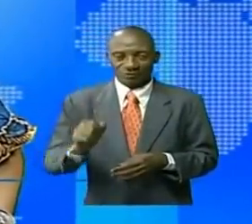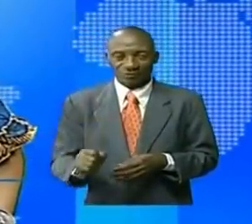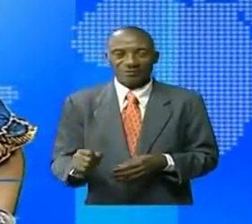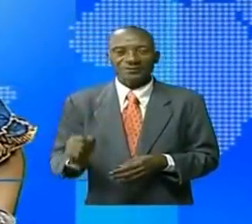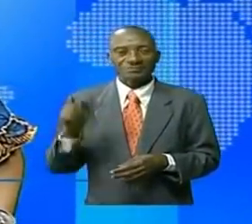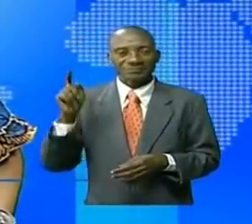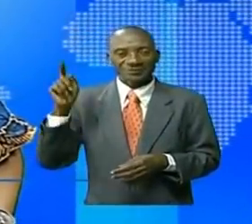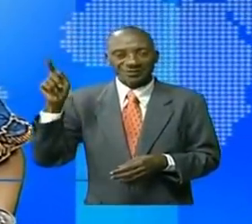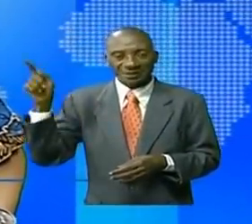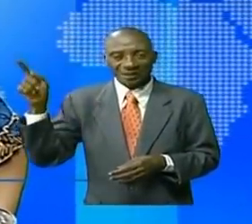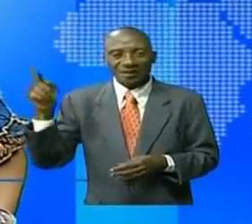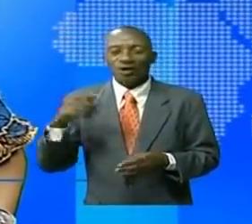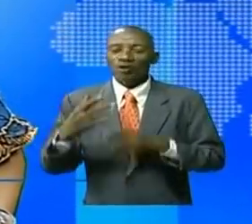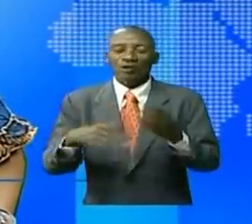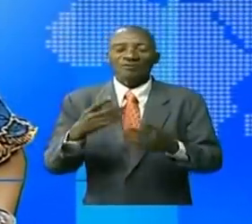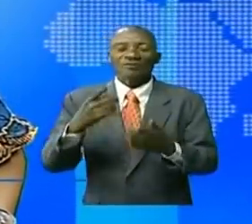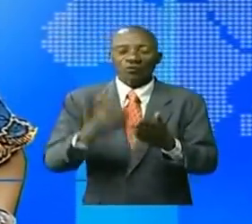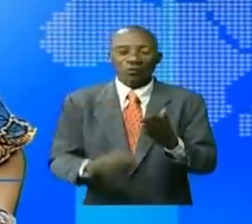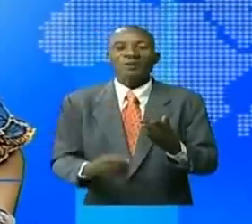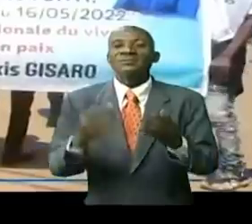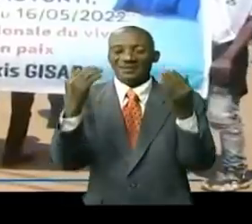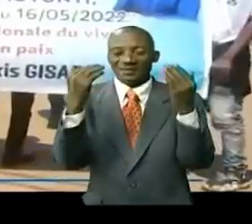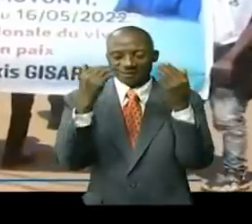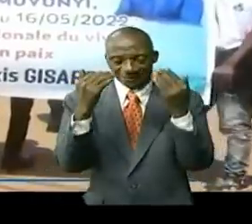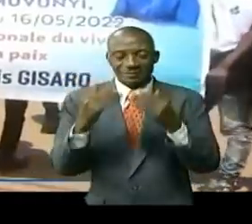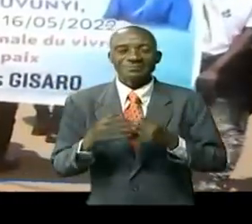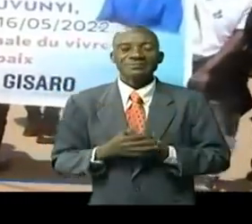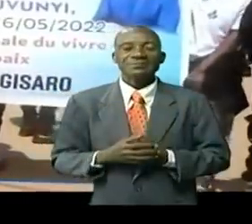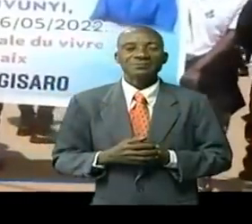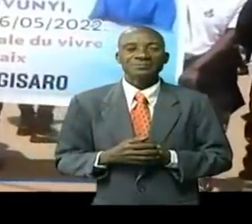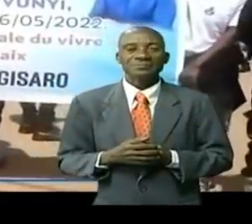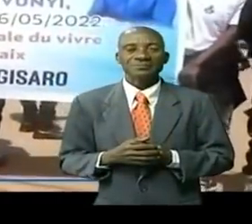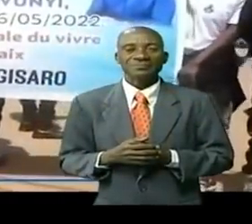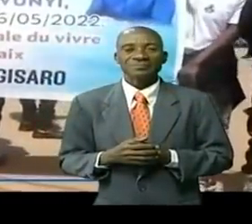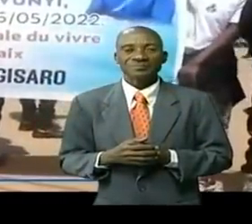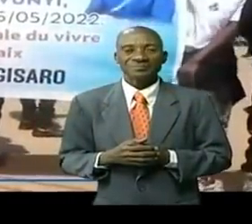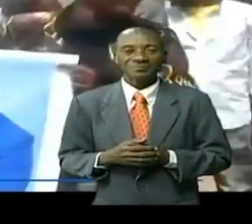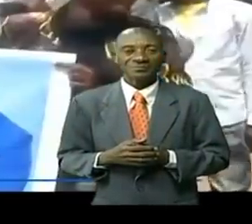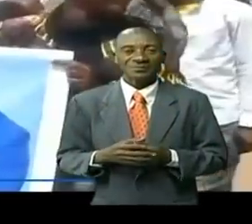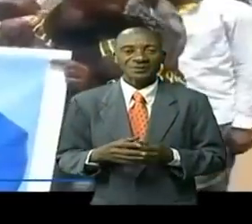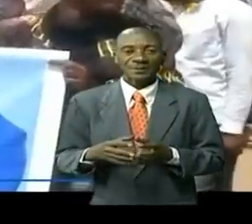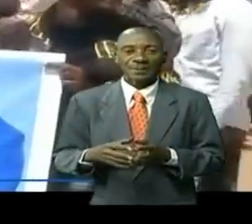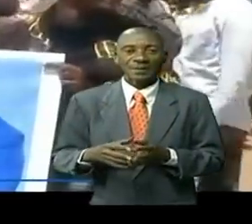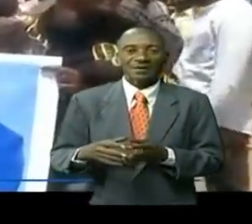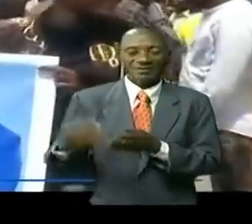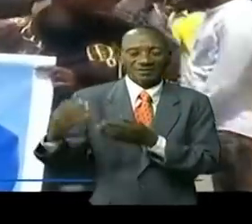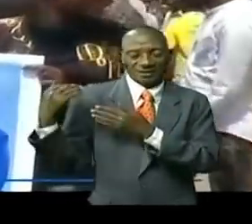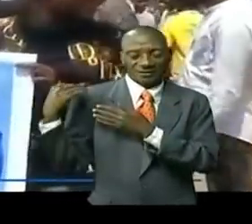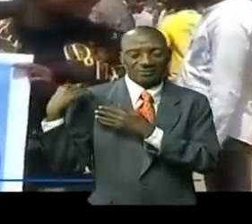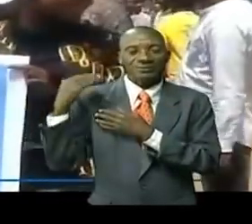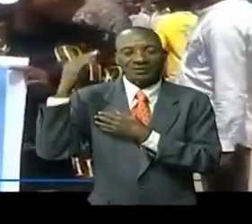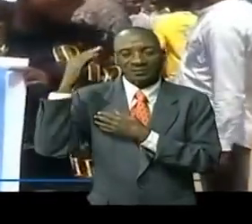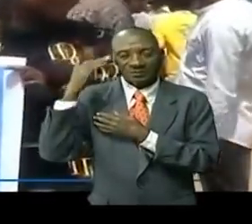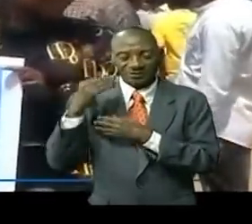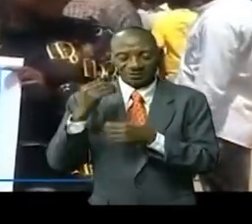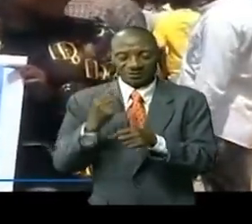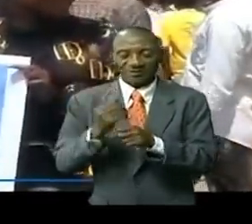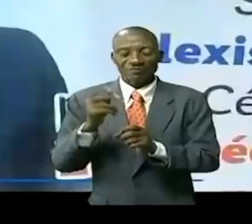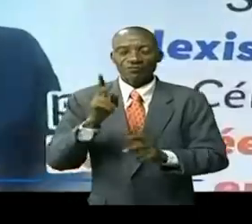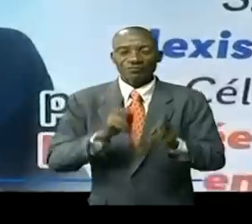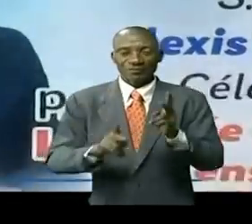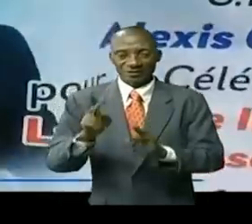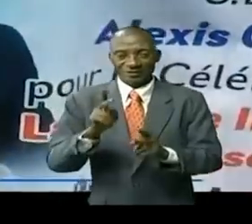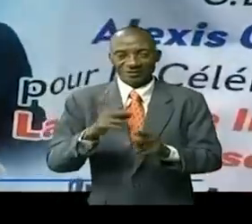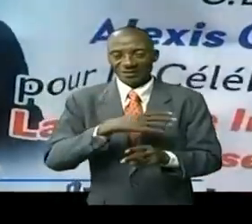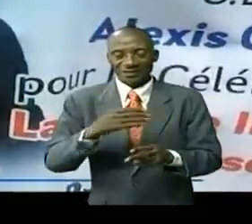avec Clément Sandoukou. Regardez. Sous le haut patronage du ministre d'État, ministre des Travaux publics et